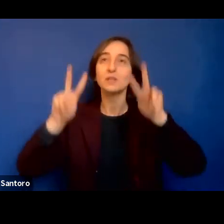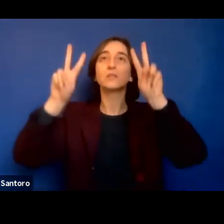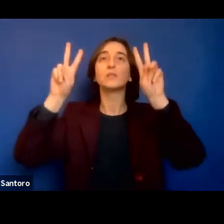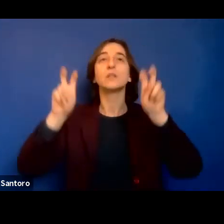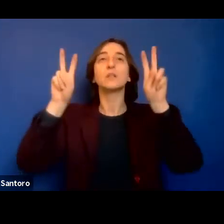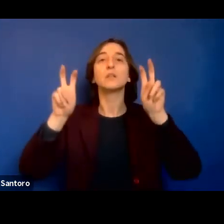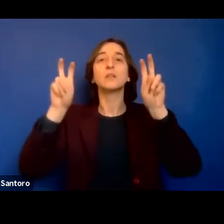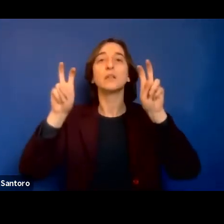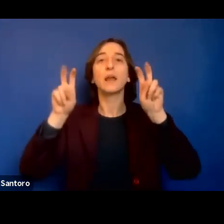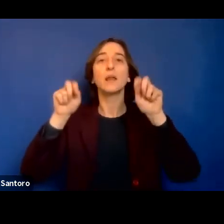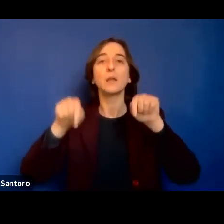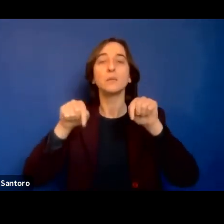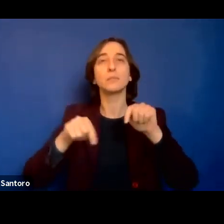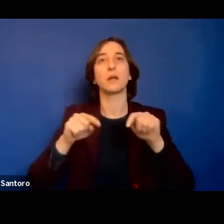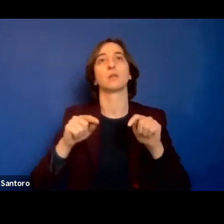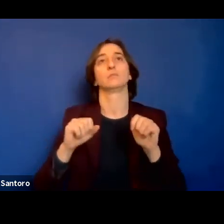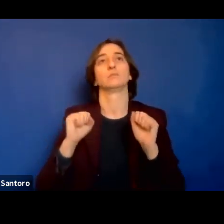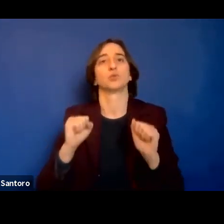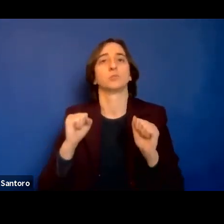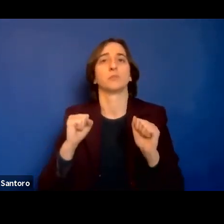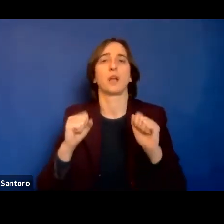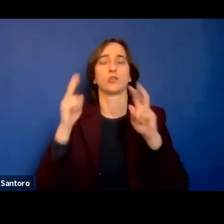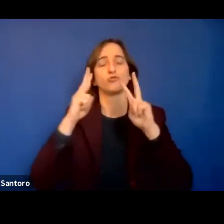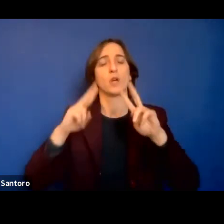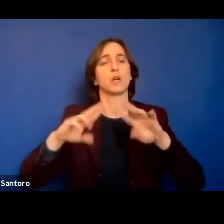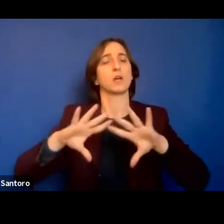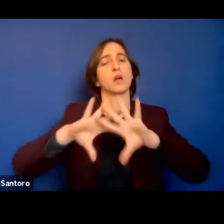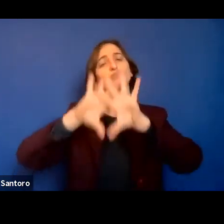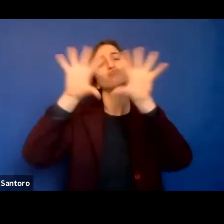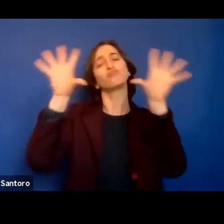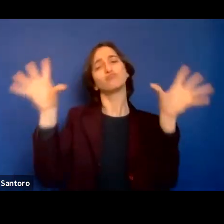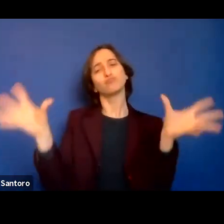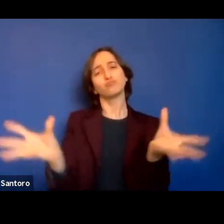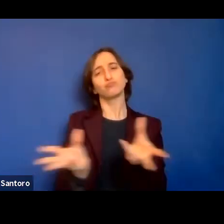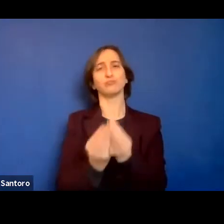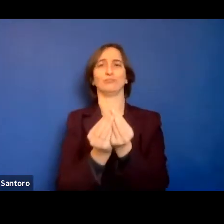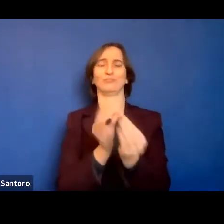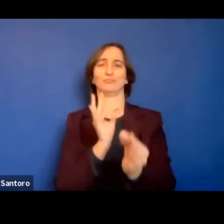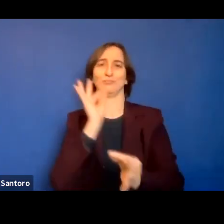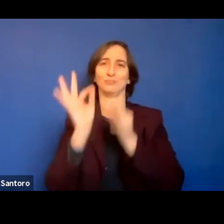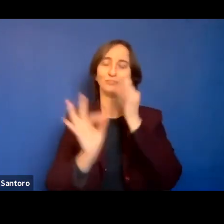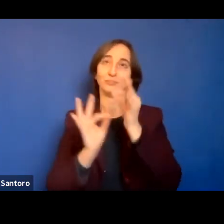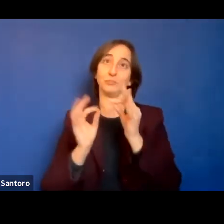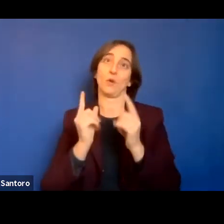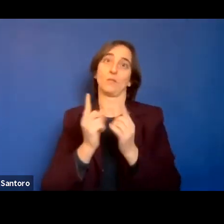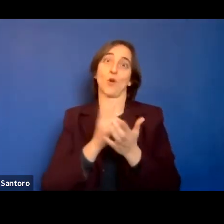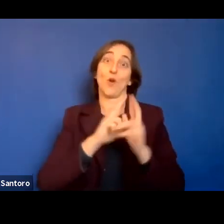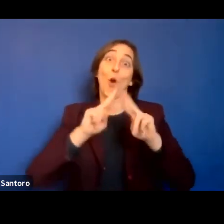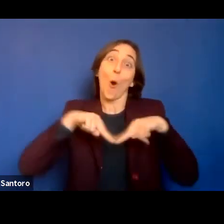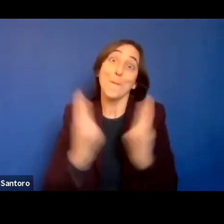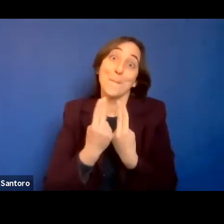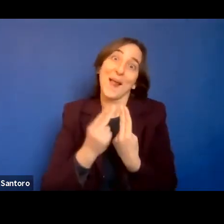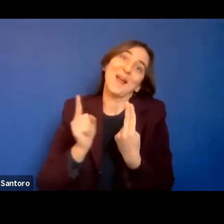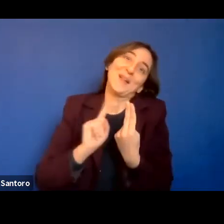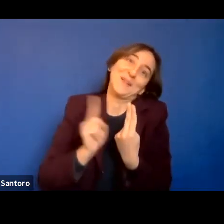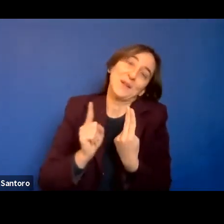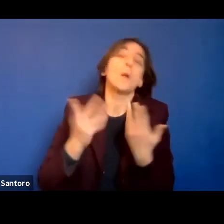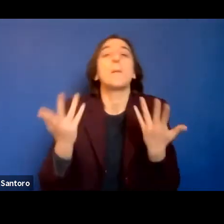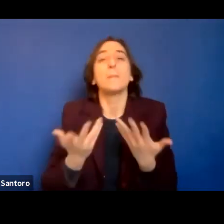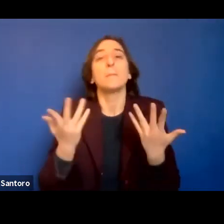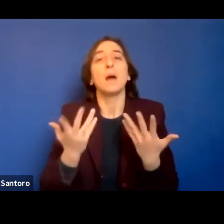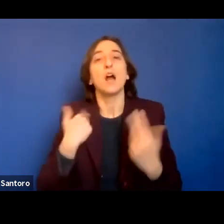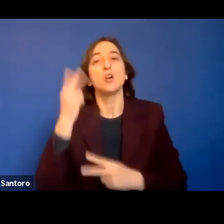sua globalità, senza la pretesa ovviamente di essere esaustivi, ma accompagnando i